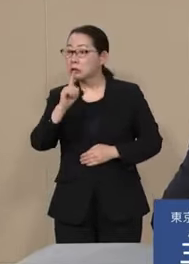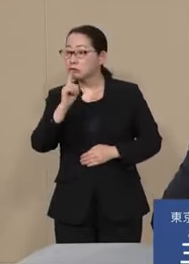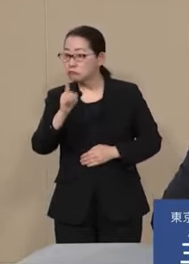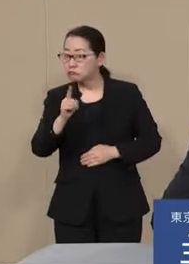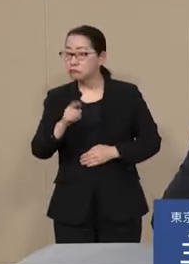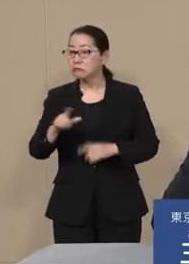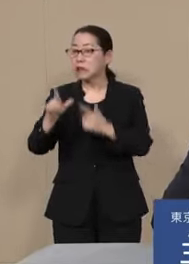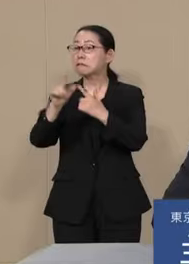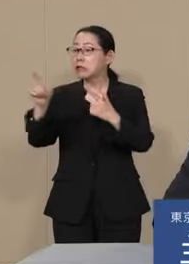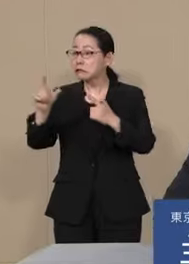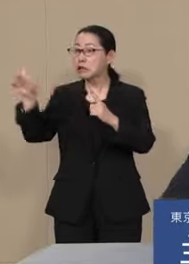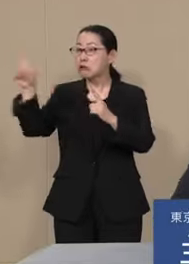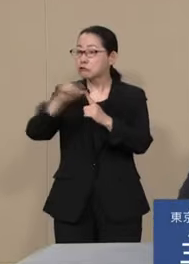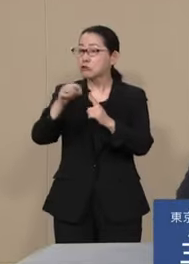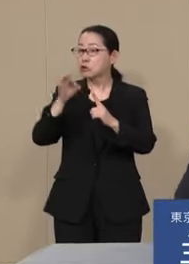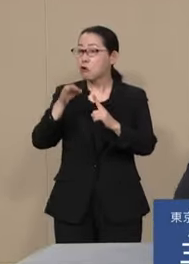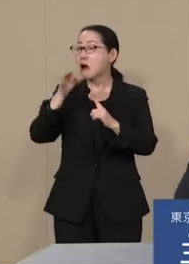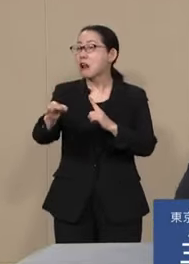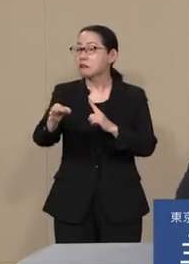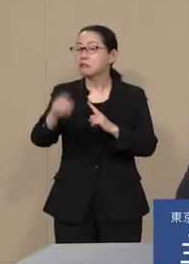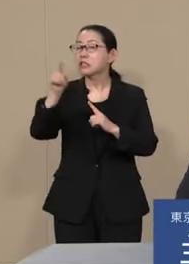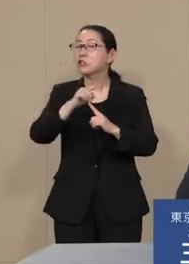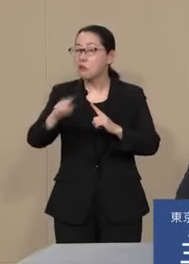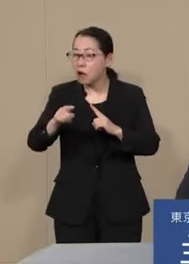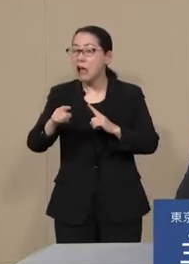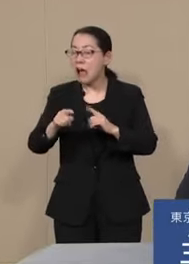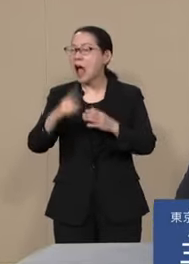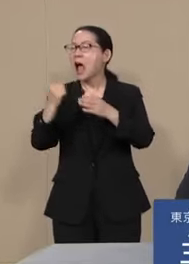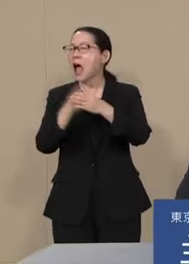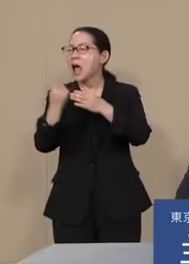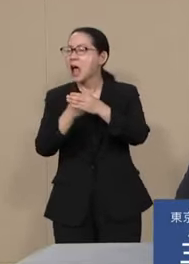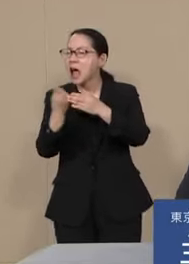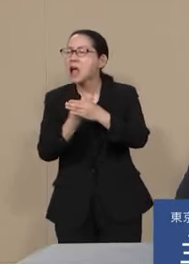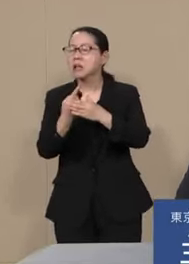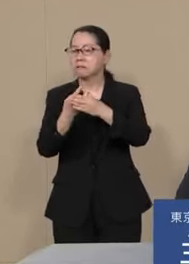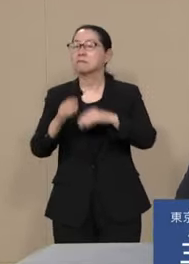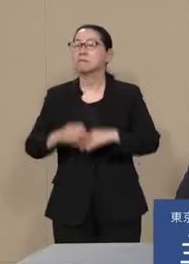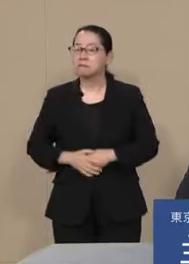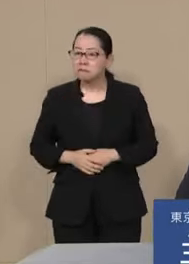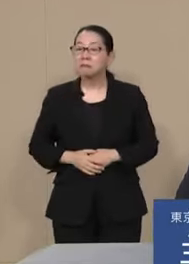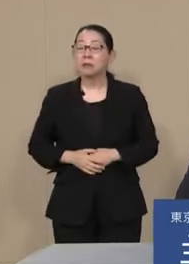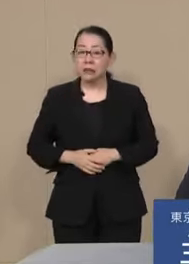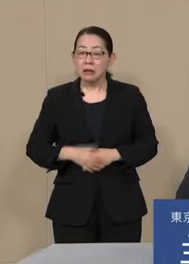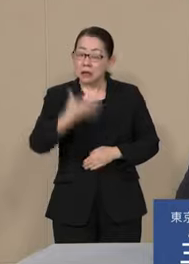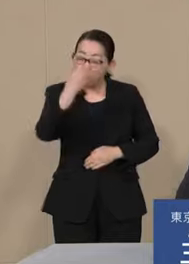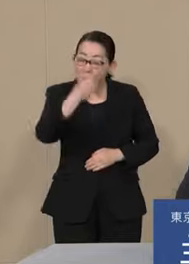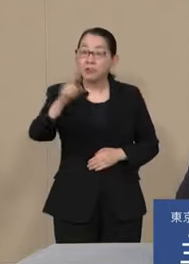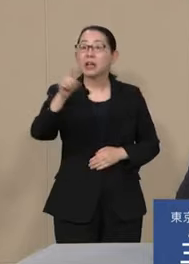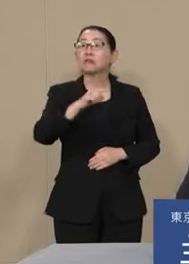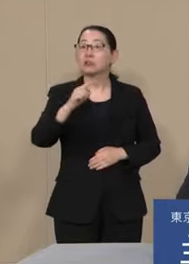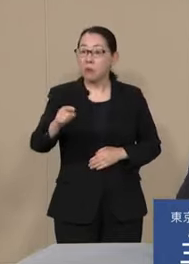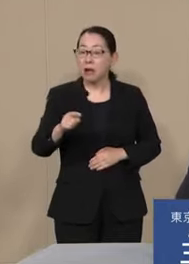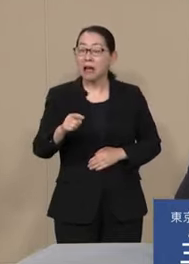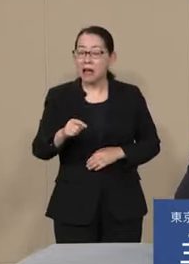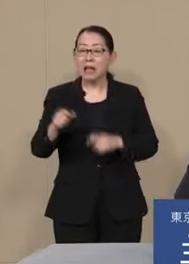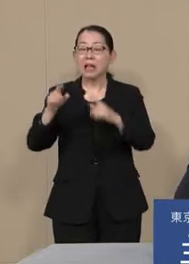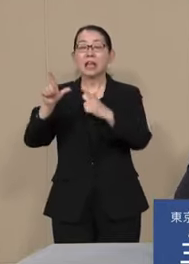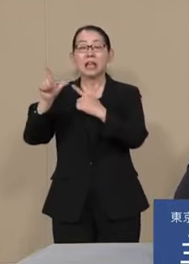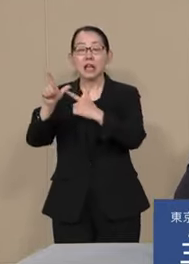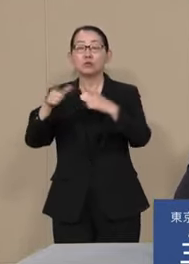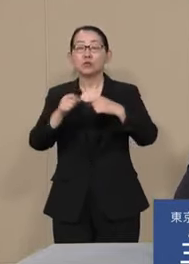はNHKに受信支はと同じ論ある方はインターネットでNのホームページをって